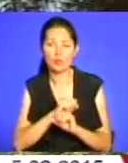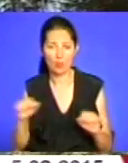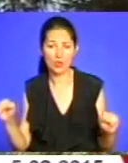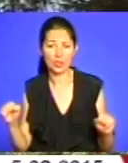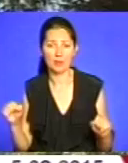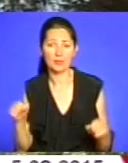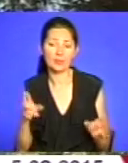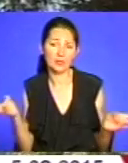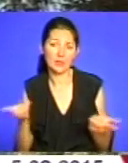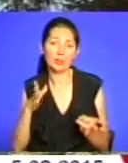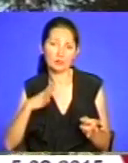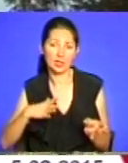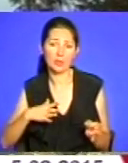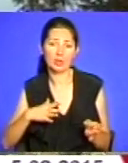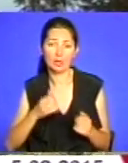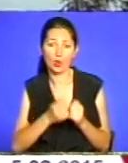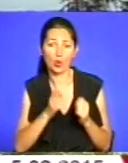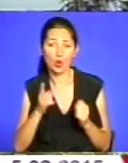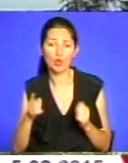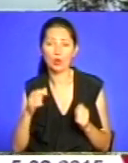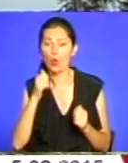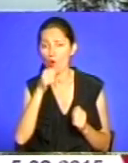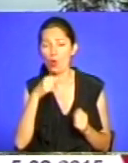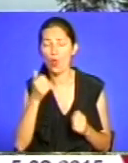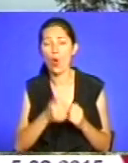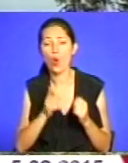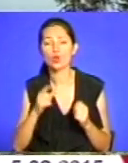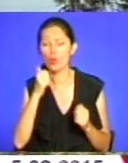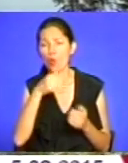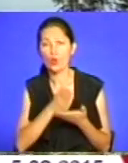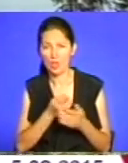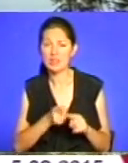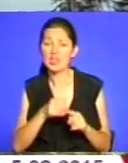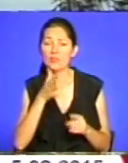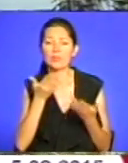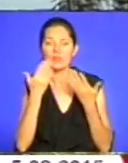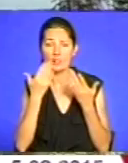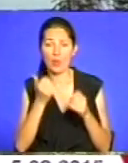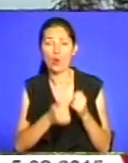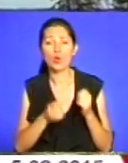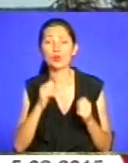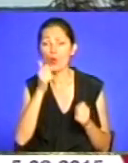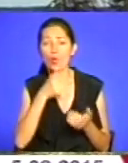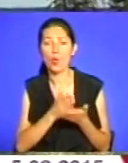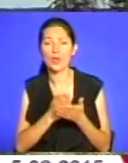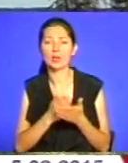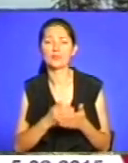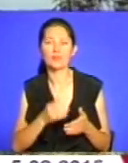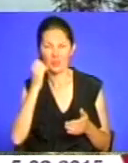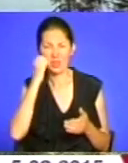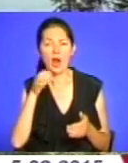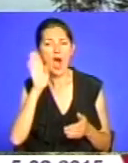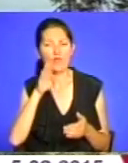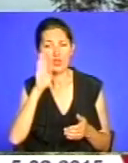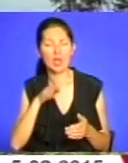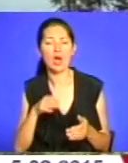мабуть, приходиться терпіти так, як і кожного року. Кожного року є цей запах і кожного року є застояна вода зеленого такого неприємного